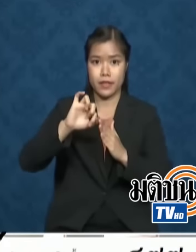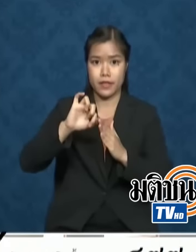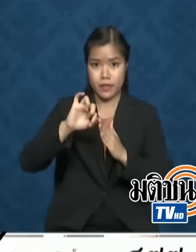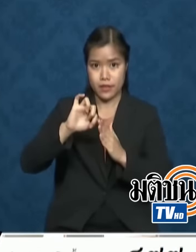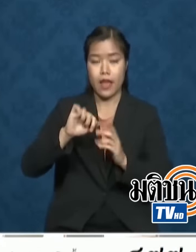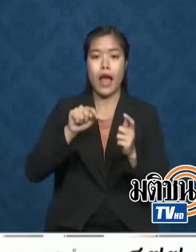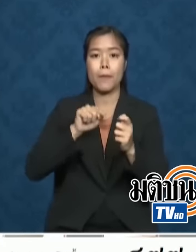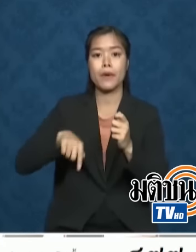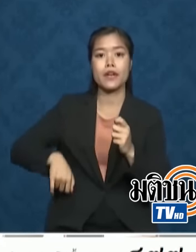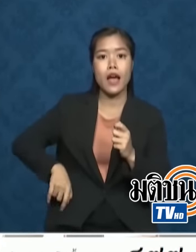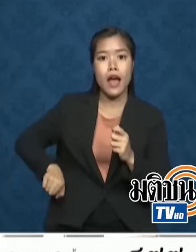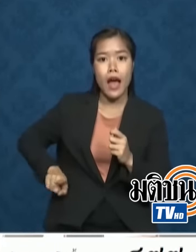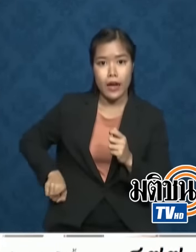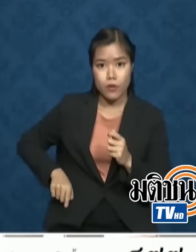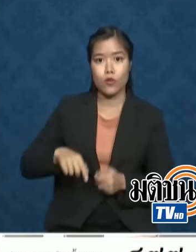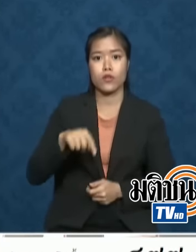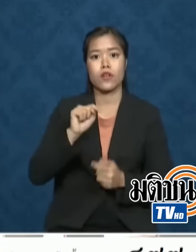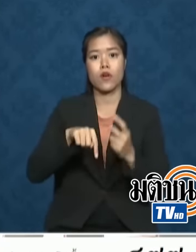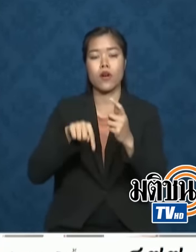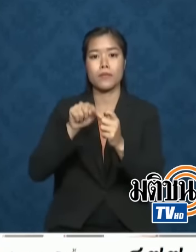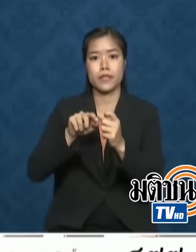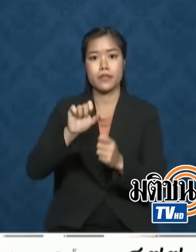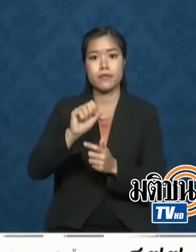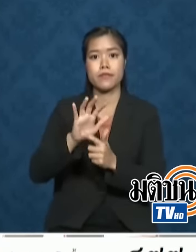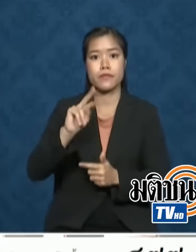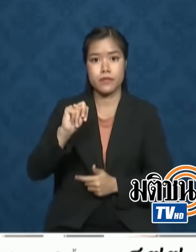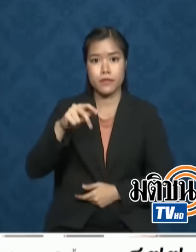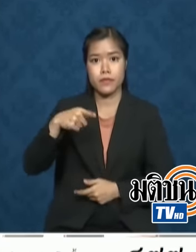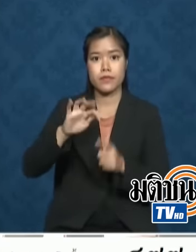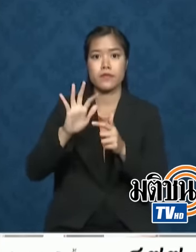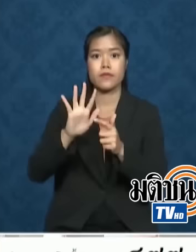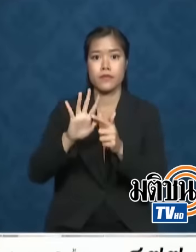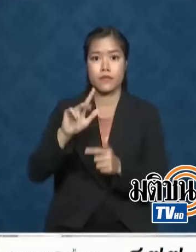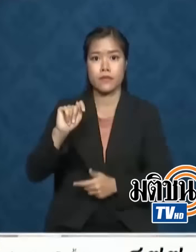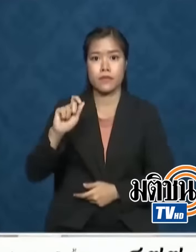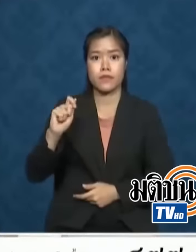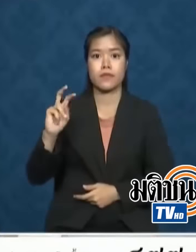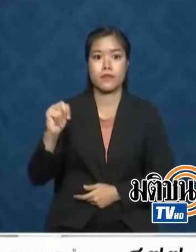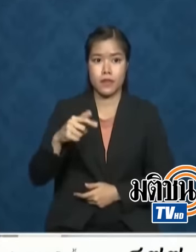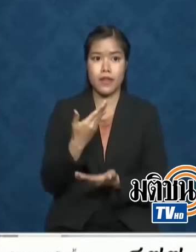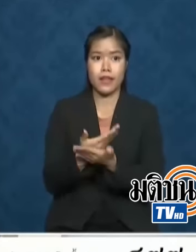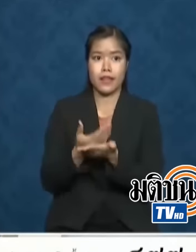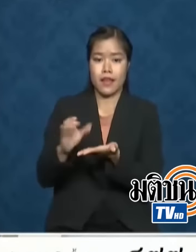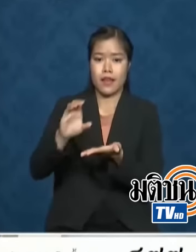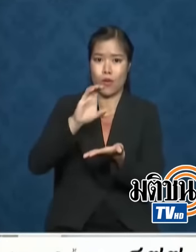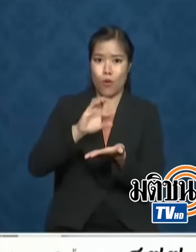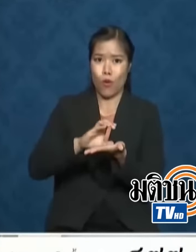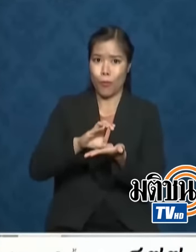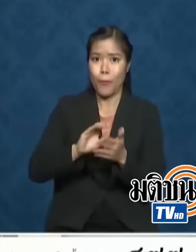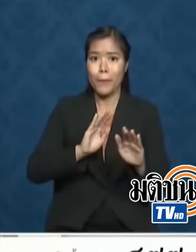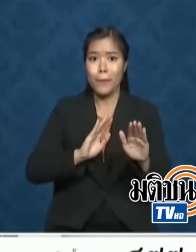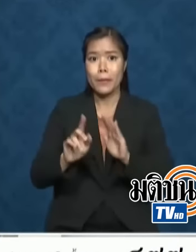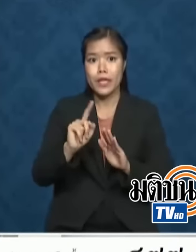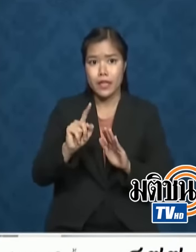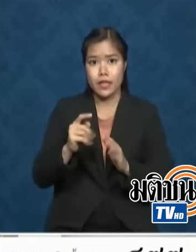ำมะตองท่านประธานครับเอกสารงบประมาณรายจ่ายนั้นเปรียบเสมือนสิ่งที่บอกภารกิจ